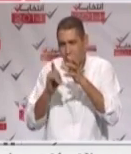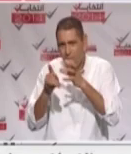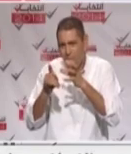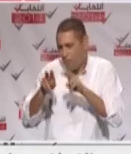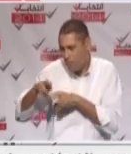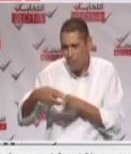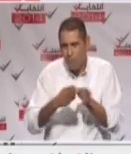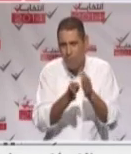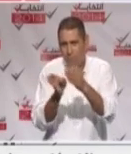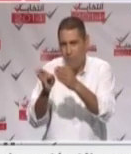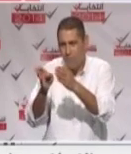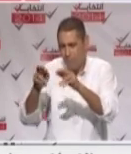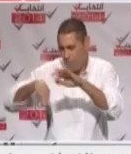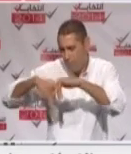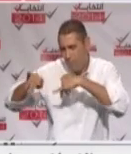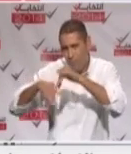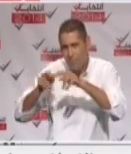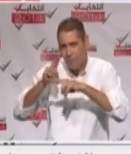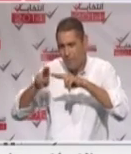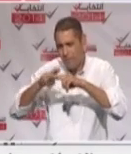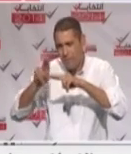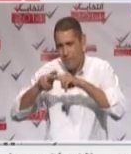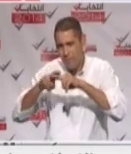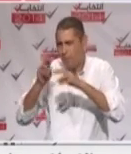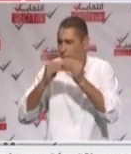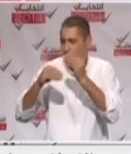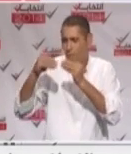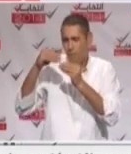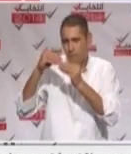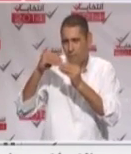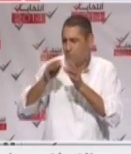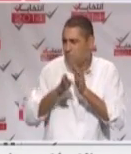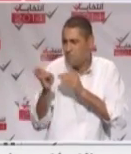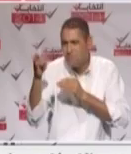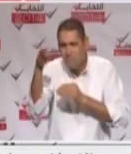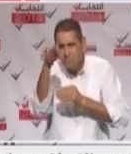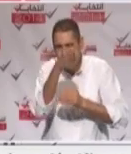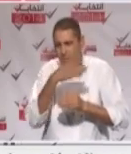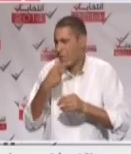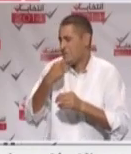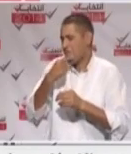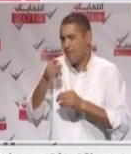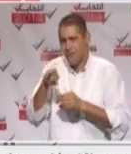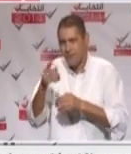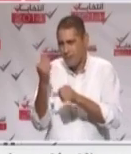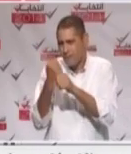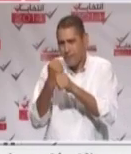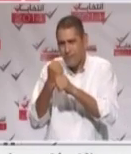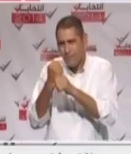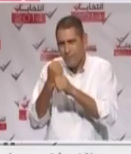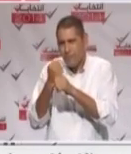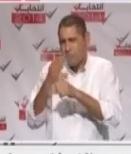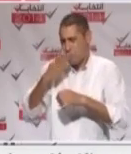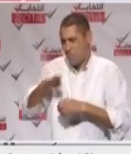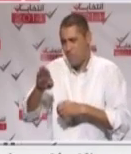الطرقات وايصال الخدمات الاساسيه والضروريه لرفع وتقليص الفروقات عن المناطق المحرومه العمل على تحسين وتطوير وتدعيم